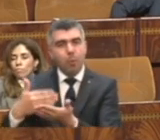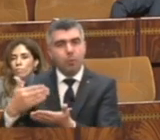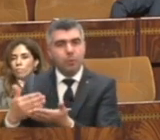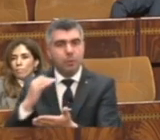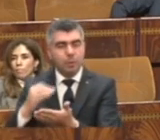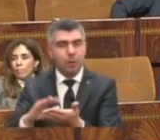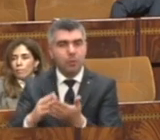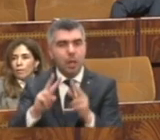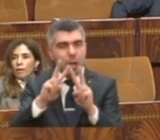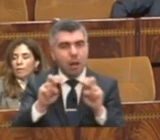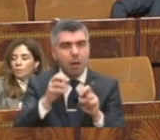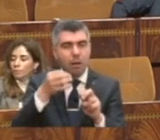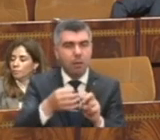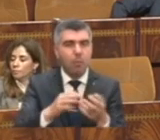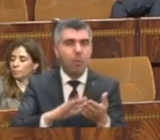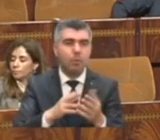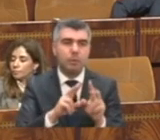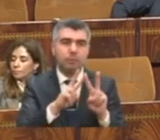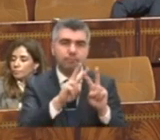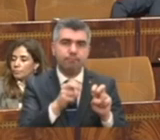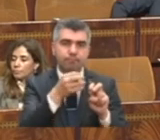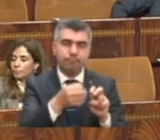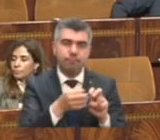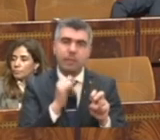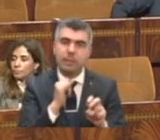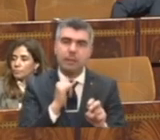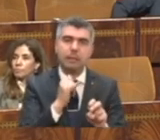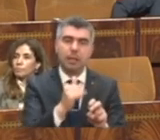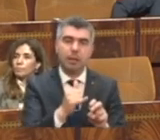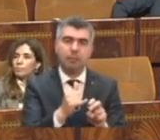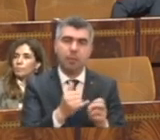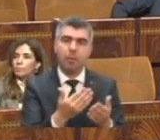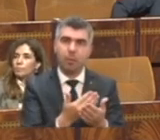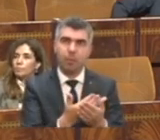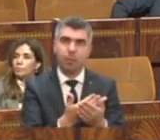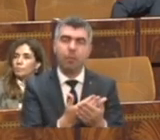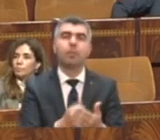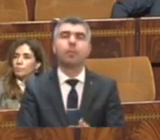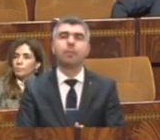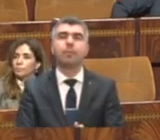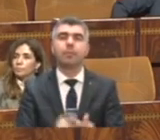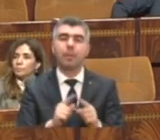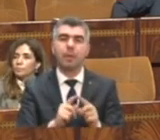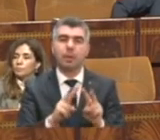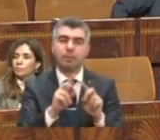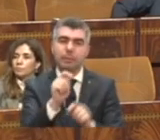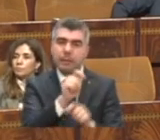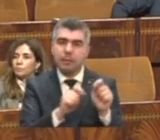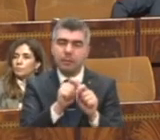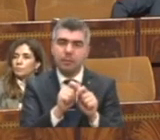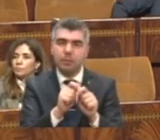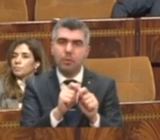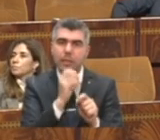المراقبة والتتبع للطريق التي يتم بها تمر معالجة هذه النفايات